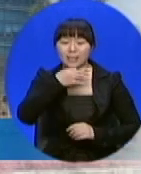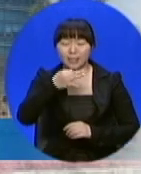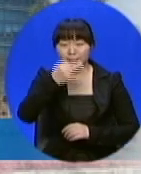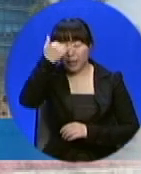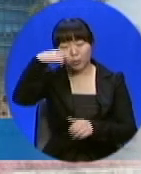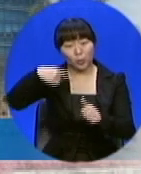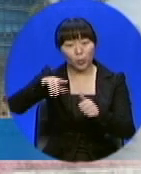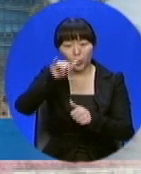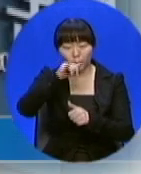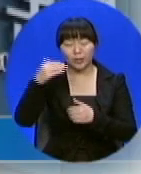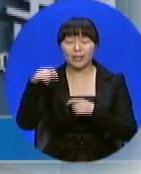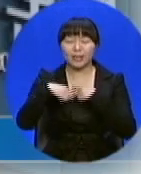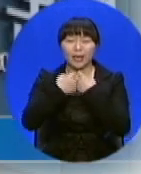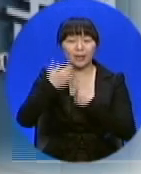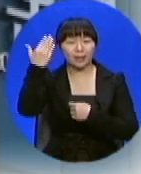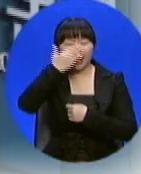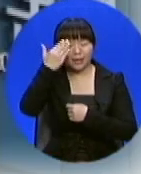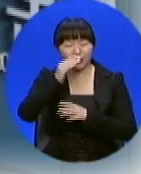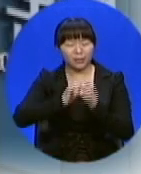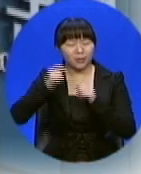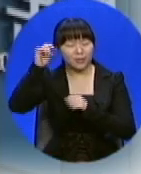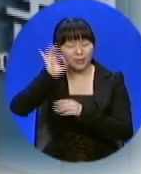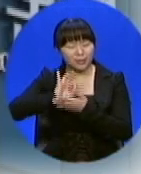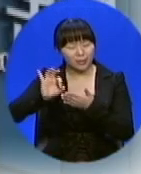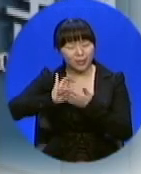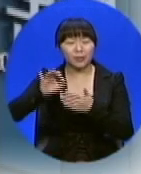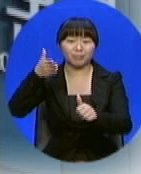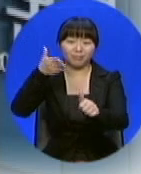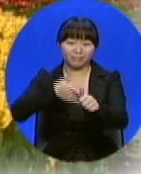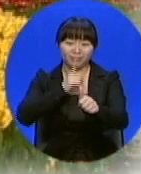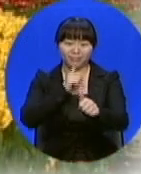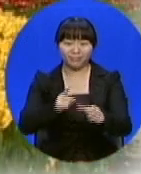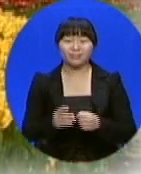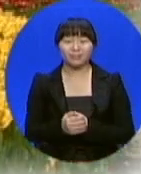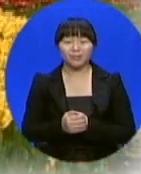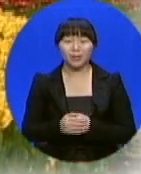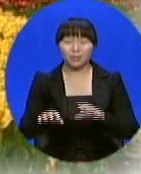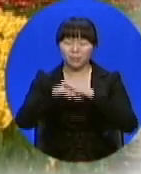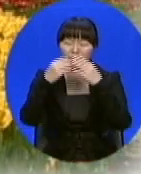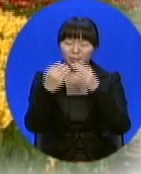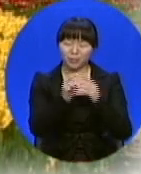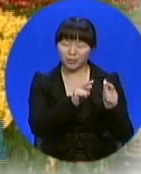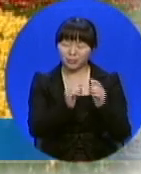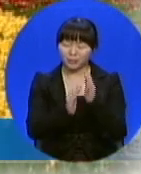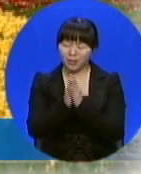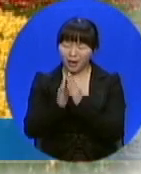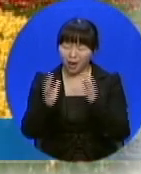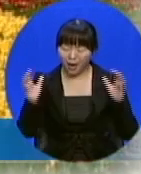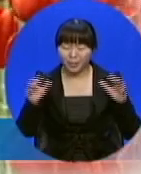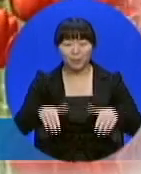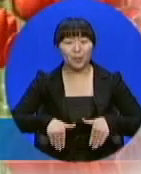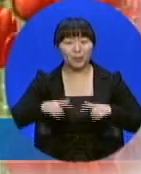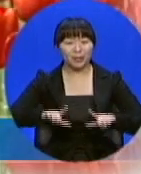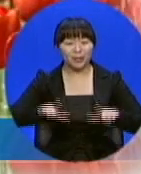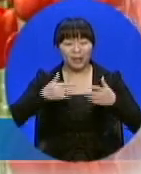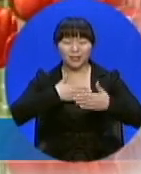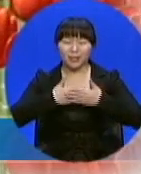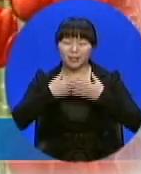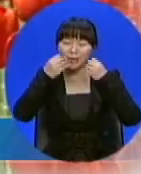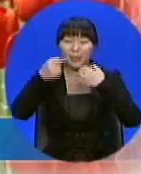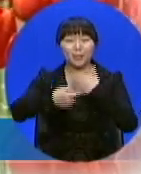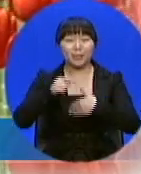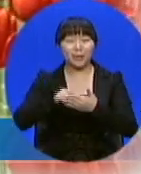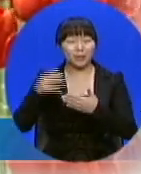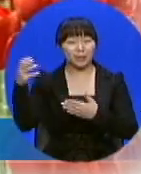실시하며 개인 위생관리에 더욱 신경 쓸 것을 당부하고 있는데요. 만물이 소생하는 3월의 봄날, 설레는 새로운